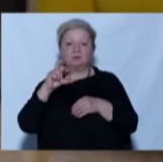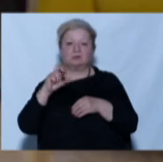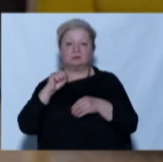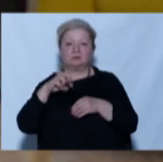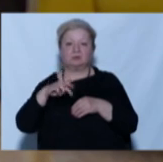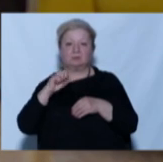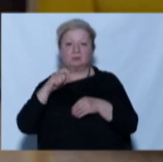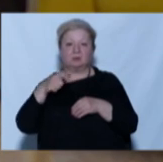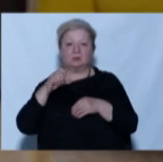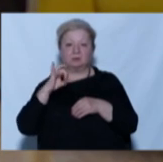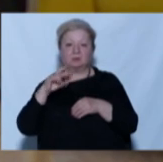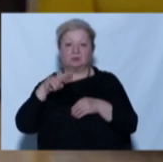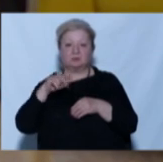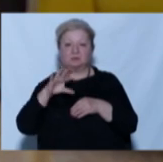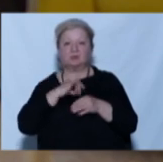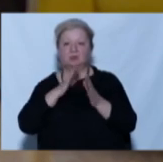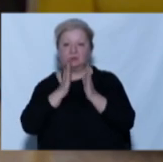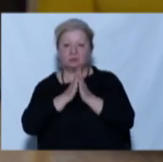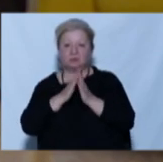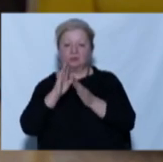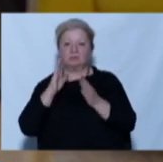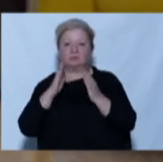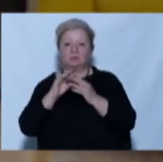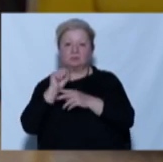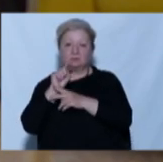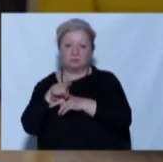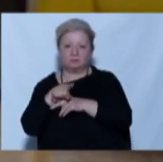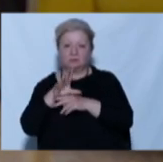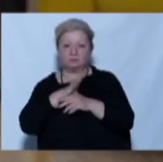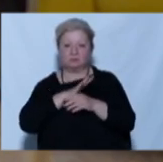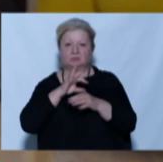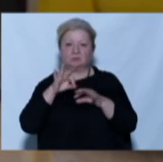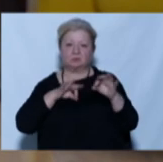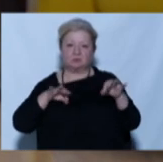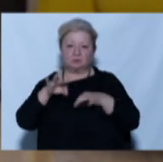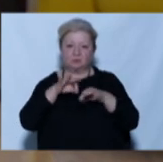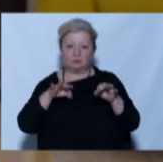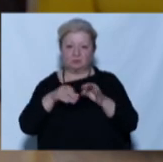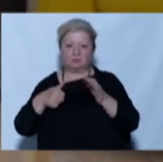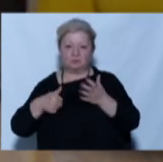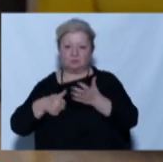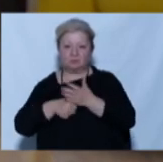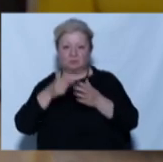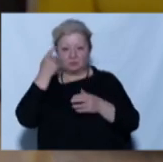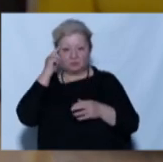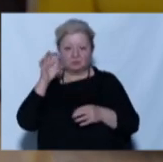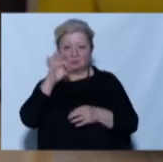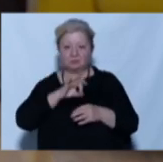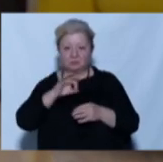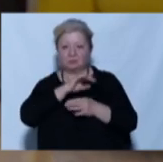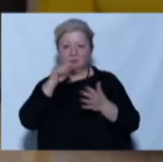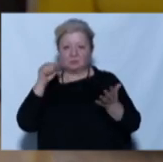დავალება. სახელმძღვანელოსა და რუკის გამოყენებით გთხოვთ იფიქროთ ასეთ საკითხზე. რატომ გაუადვილდა